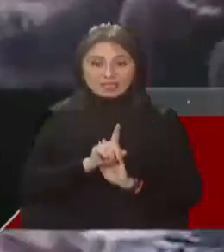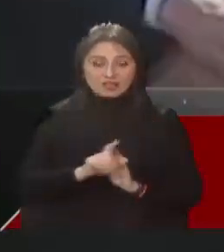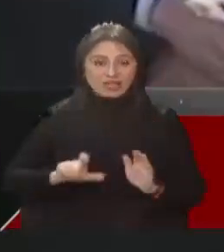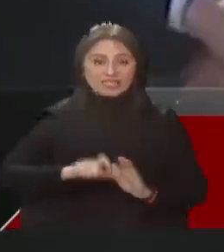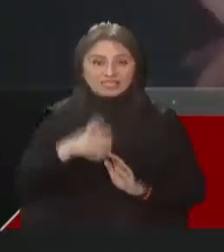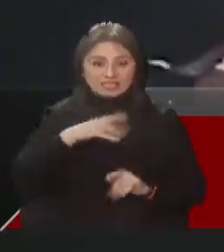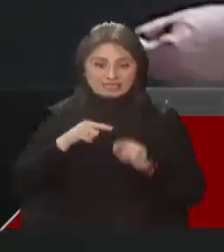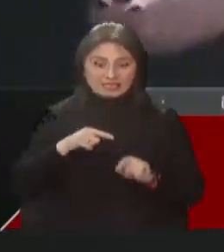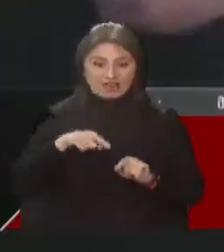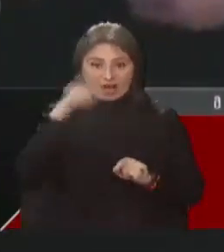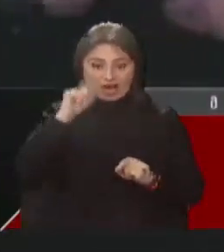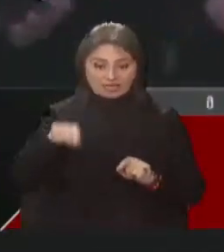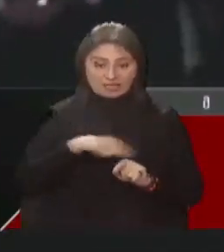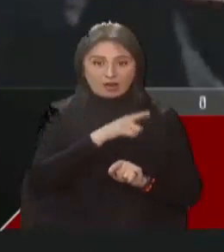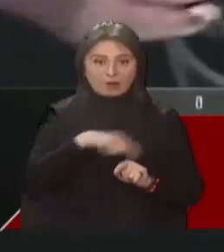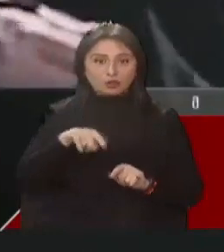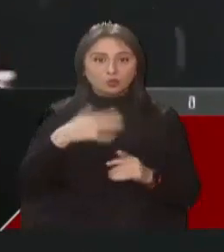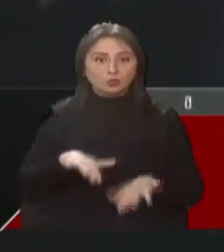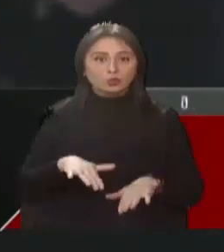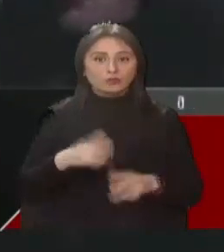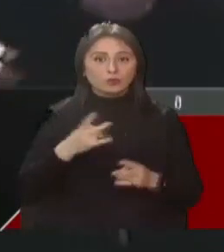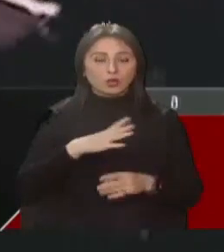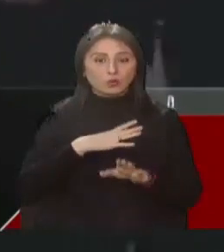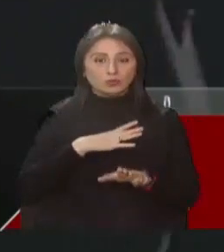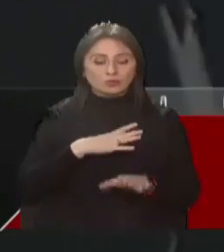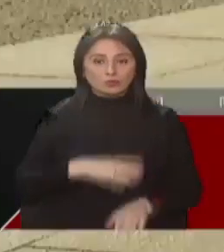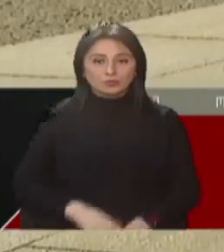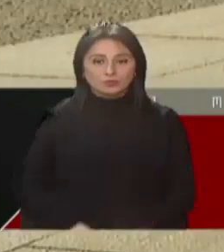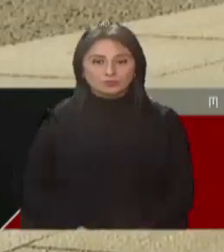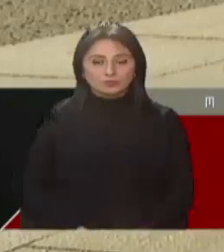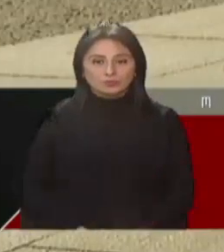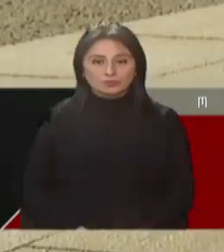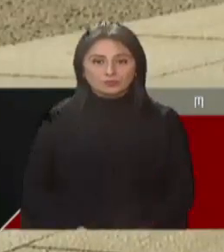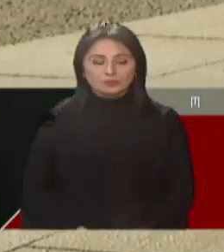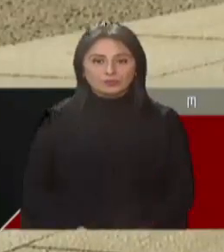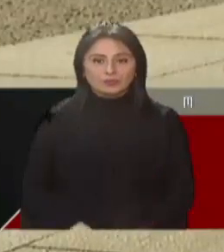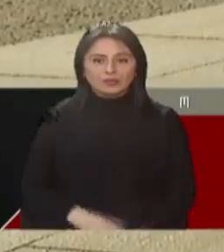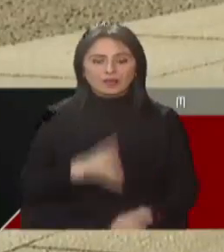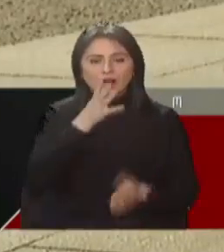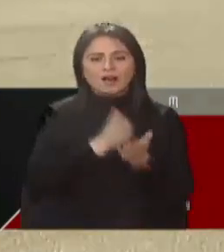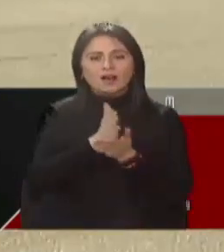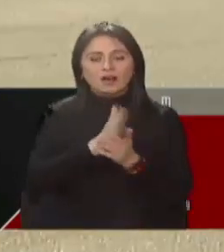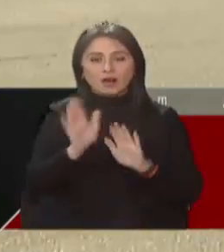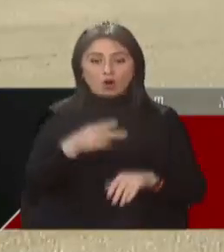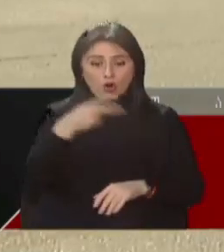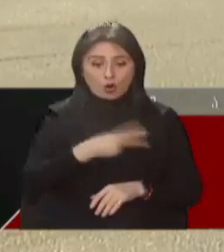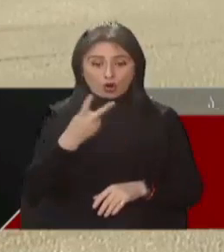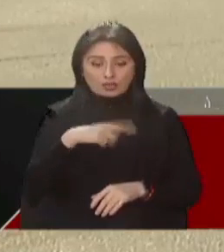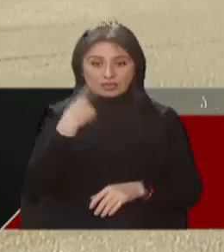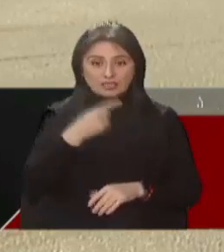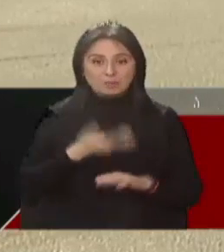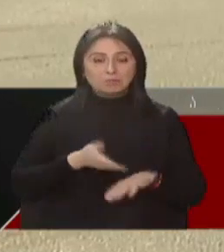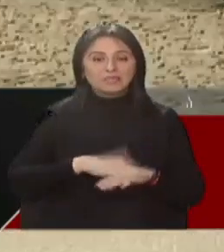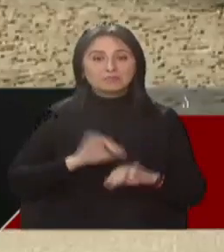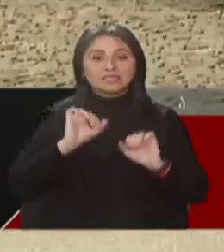გზები საქართველოსა და აზერბაიჯანზე უკვე გაჭრილი უნდა ყოფილიყო. Gadis 10 წლეულები და 2022 წლის